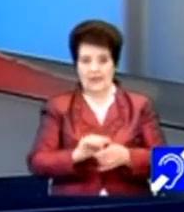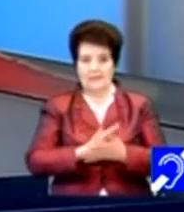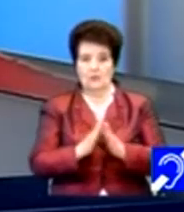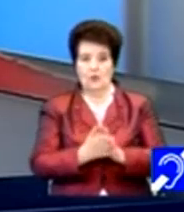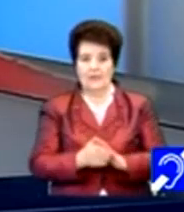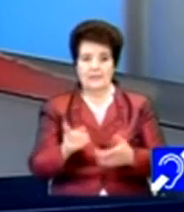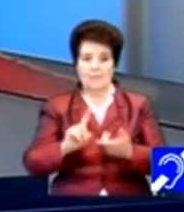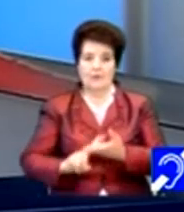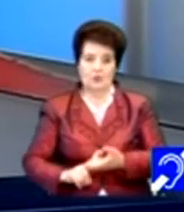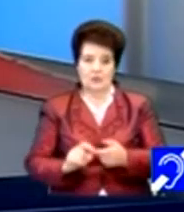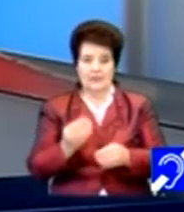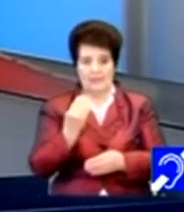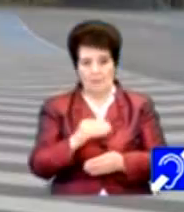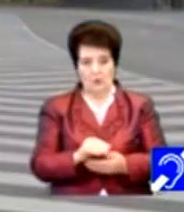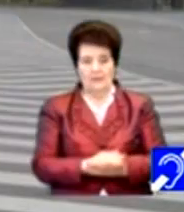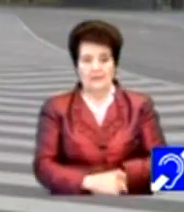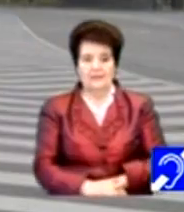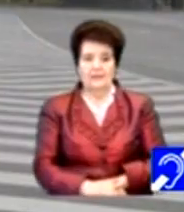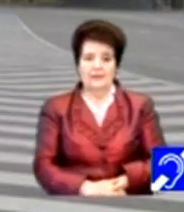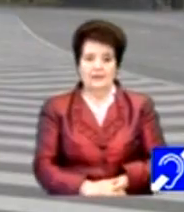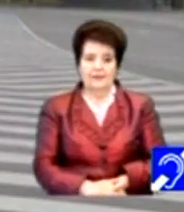situația epidemiologică s-a îmbunătățit.